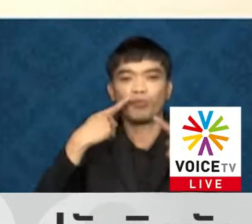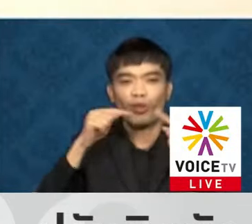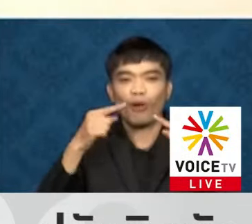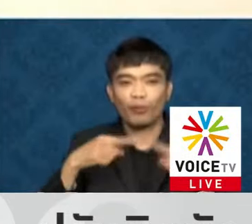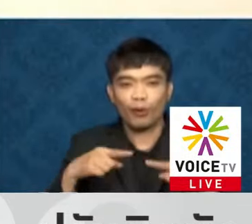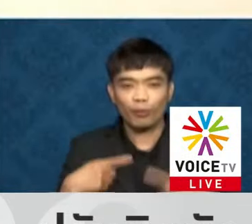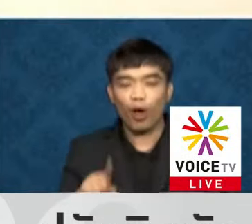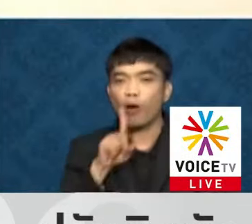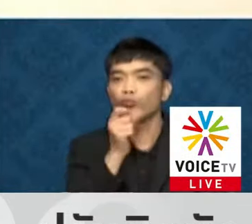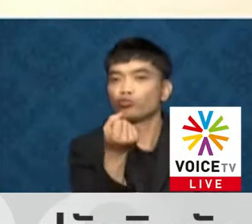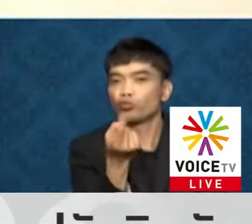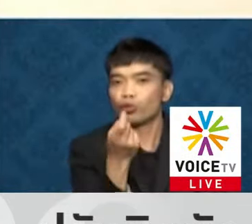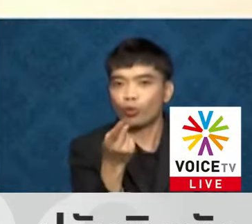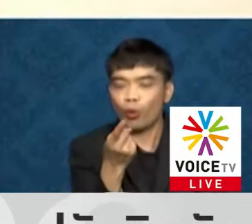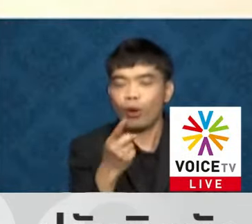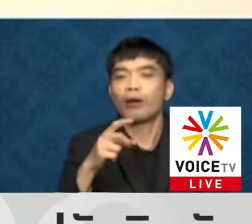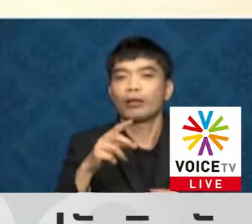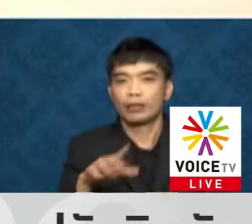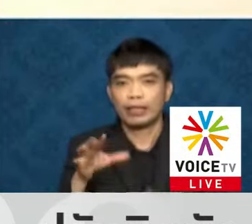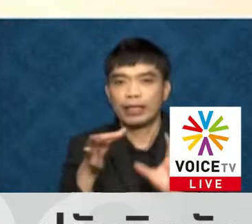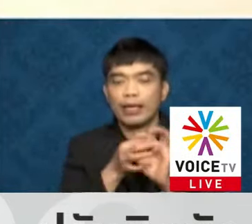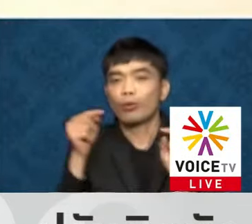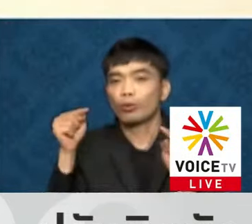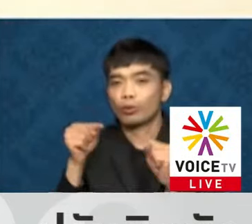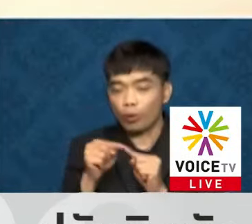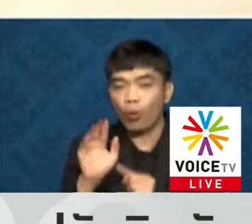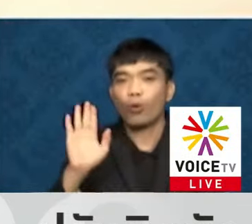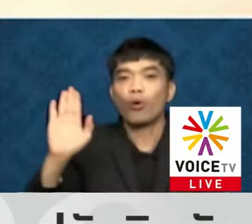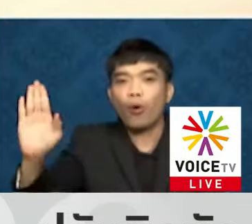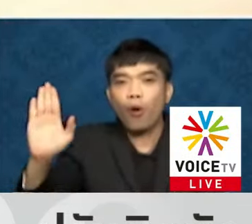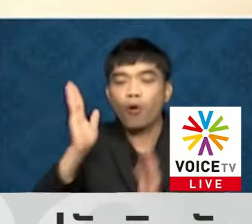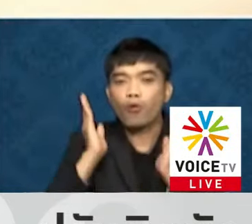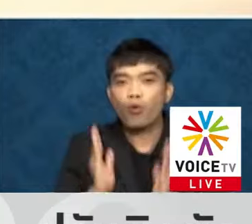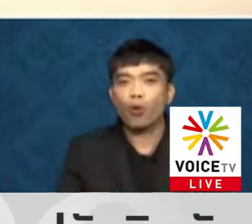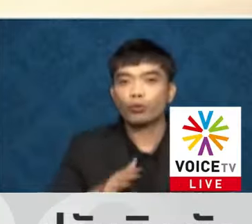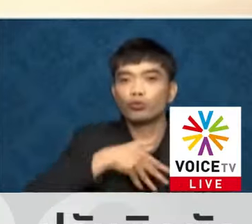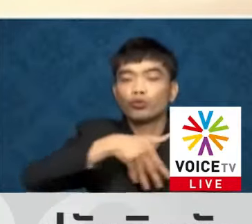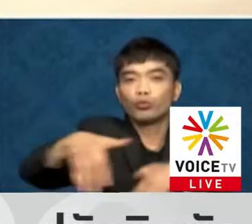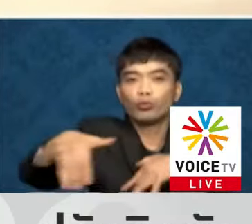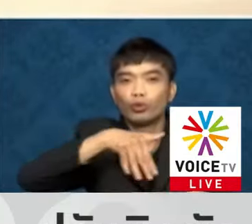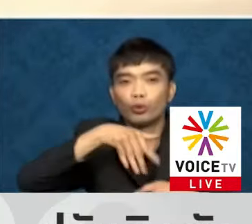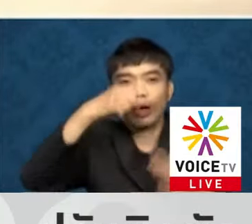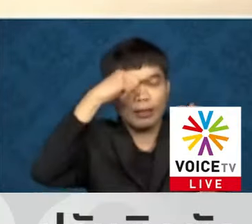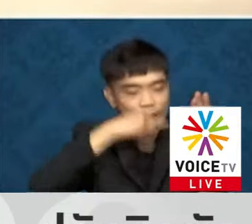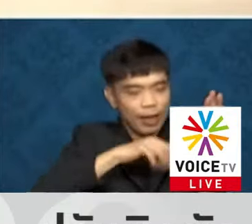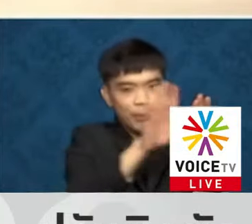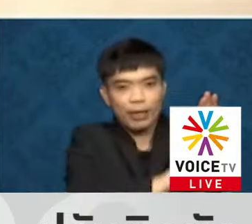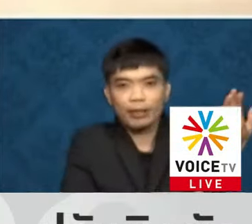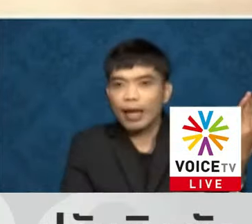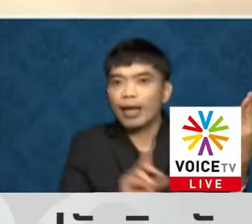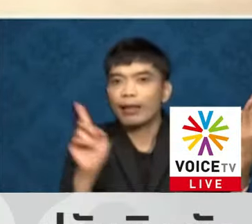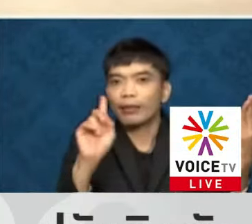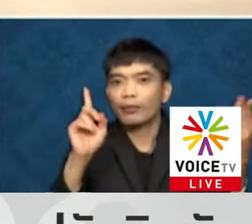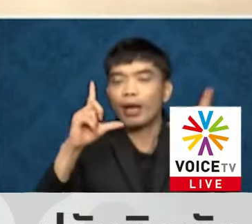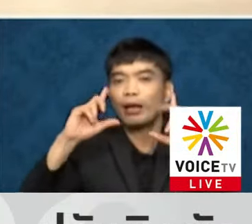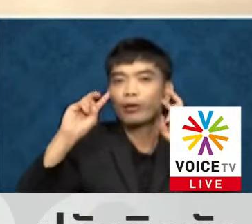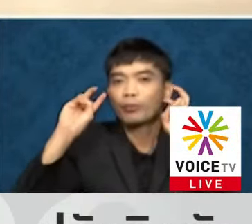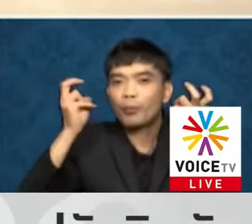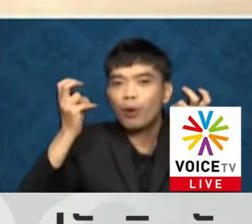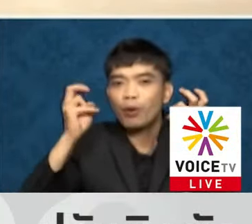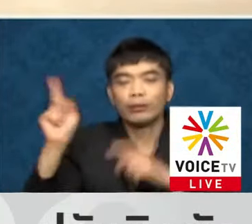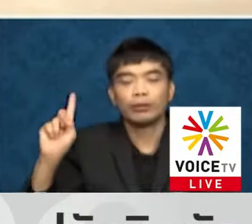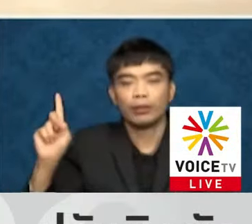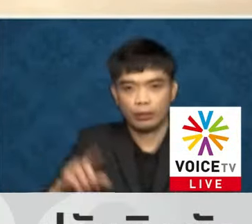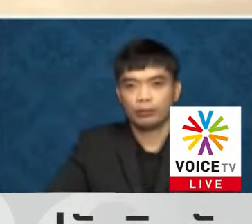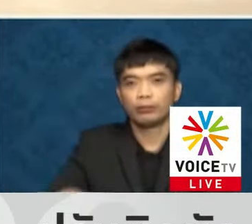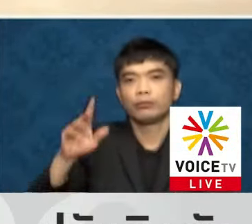องทุนไม่ได้ดำเนินการให้เป็นไปตามกรอบกฎหมายที่ปรับแก้นี่ยอมรับเลยนะ ครับผมซึ่งนายกครับได้สั่งการสั่ง